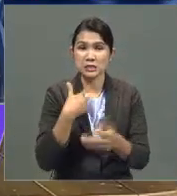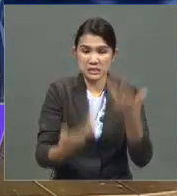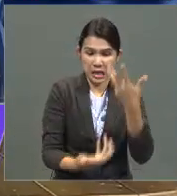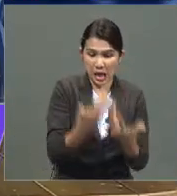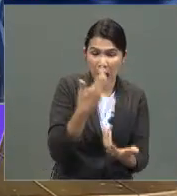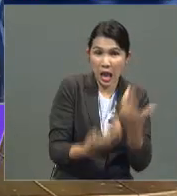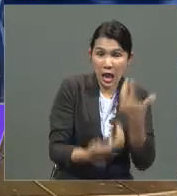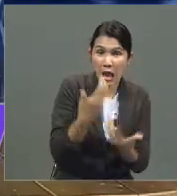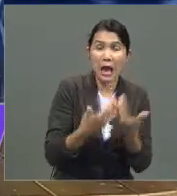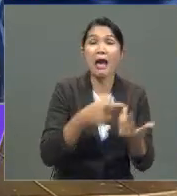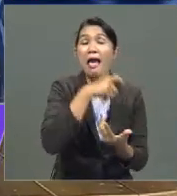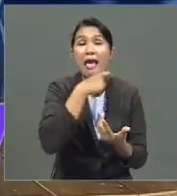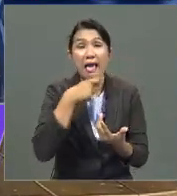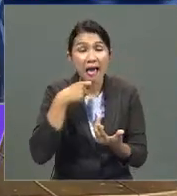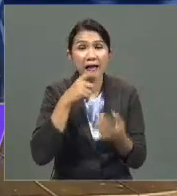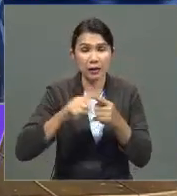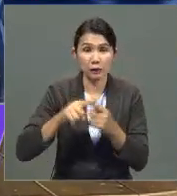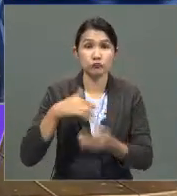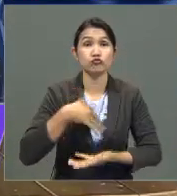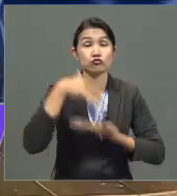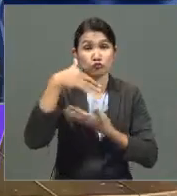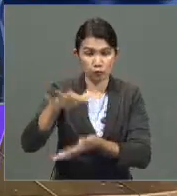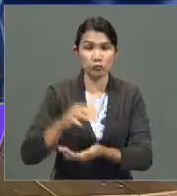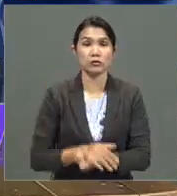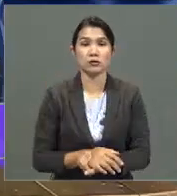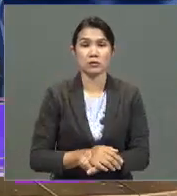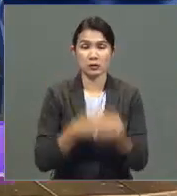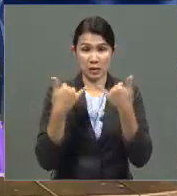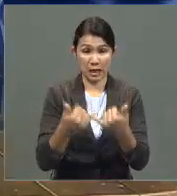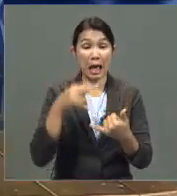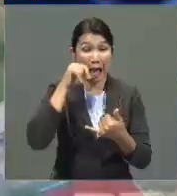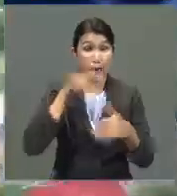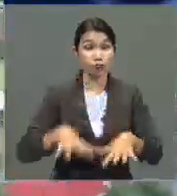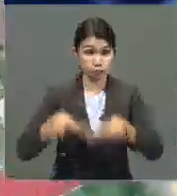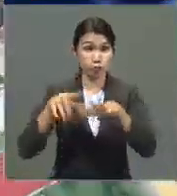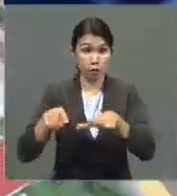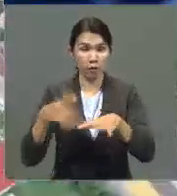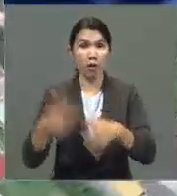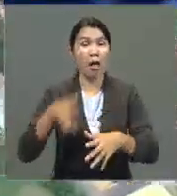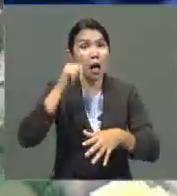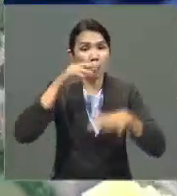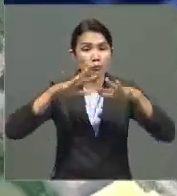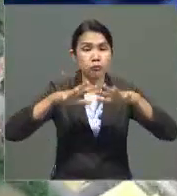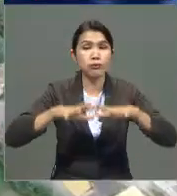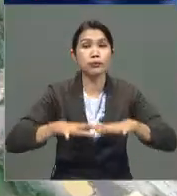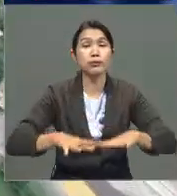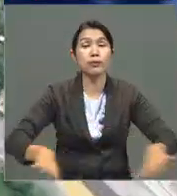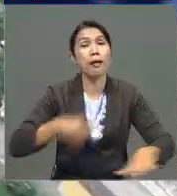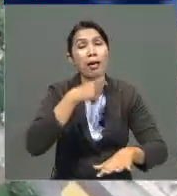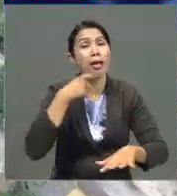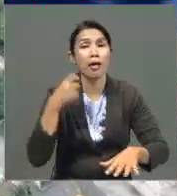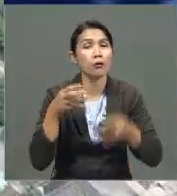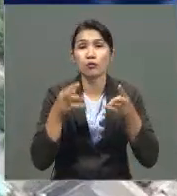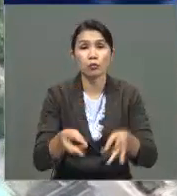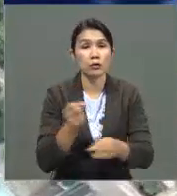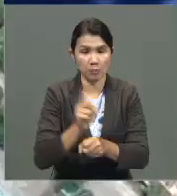แห้งฟางแห้งต้องส่งให้ถึงนะคะนอกจากนี้ช่วงนี้เจอน้ำท่วมอยู่แล้วถ้าหลังน้ำลดหลังจากที่น้ำลดไปก็ต้องมีมาตร